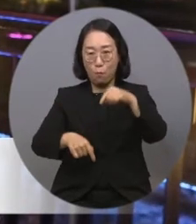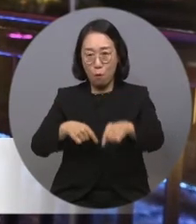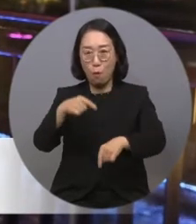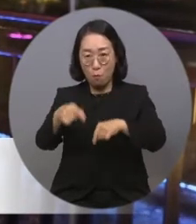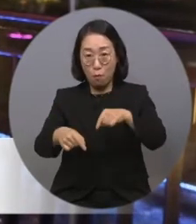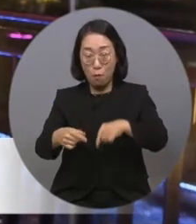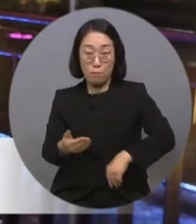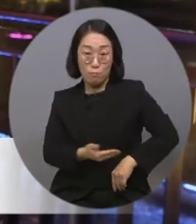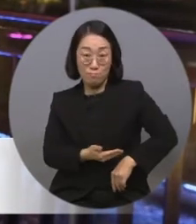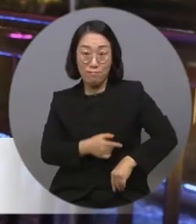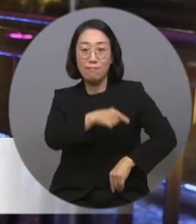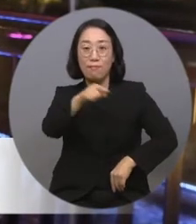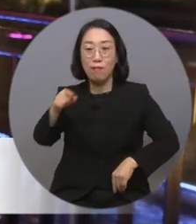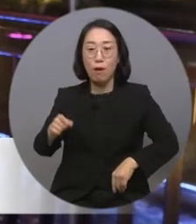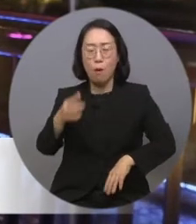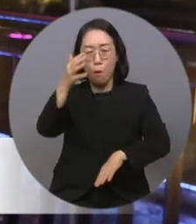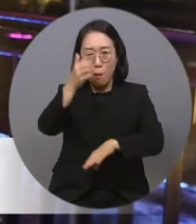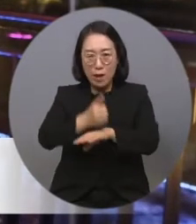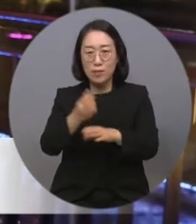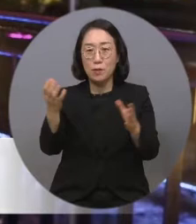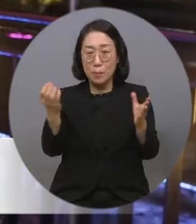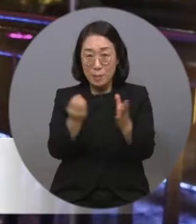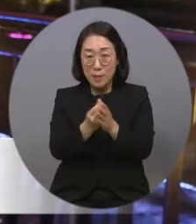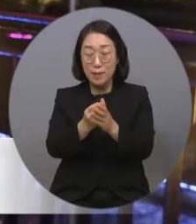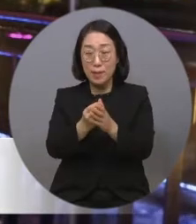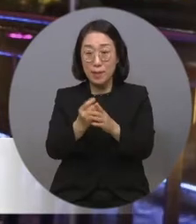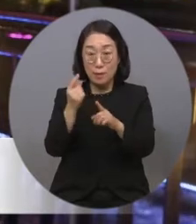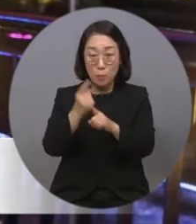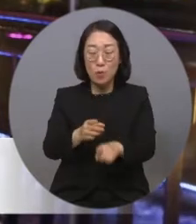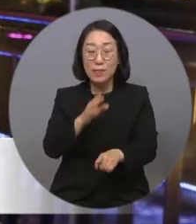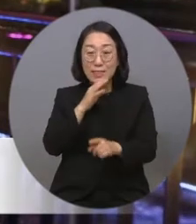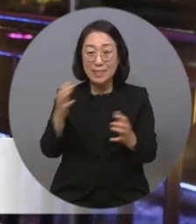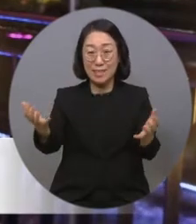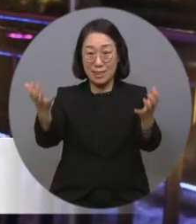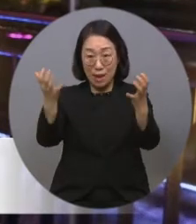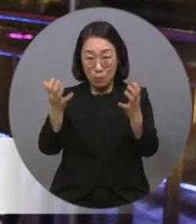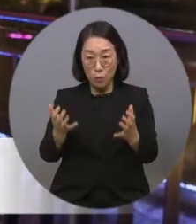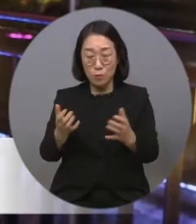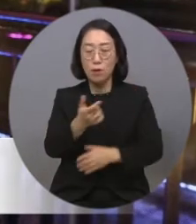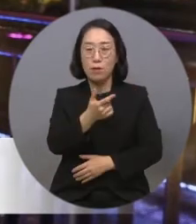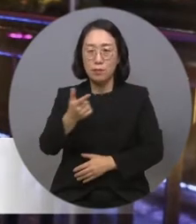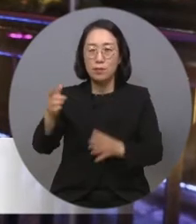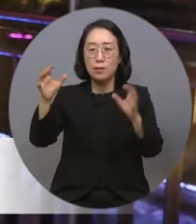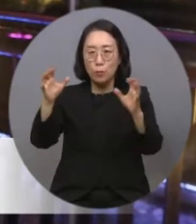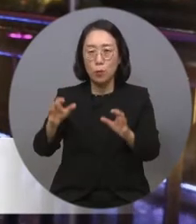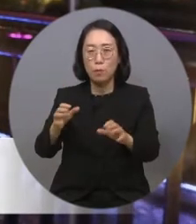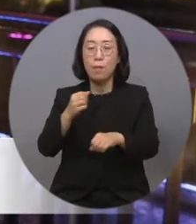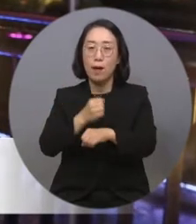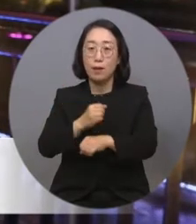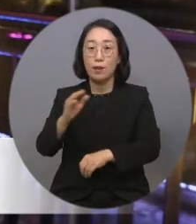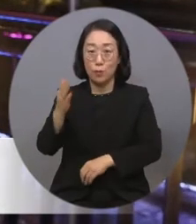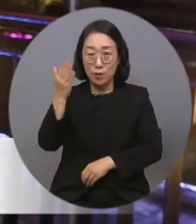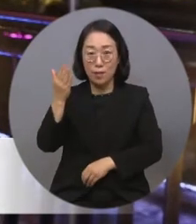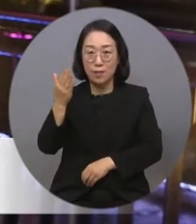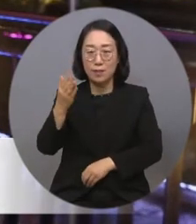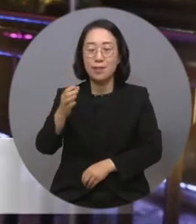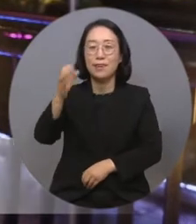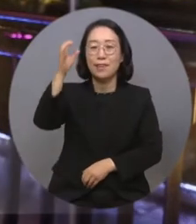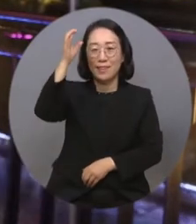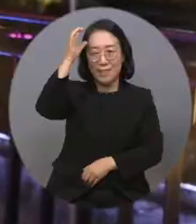내년 코로나가 완전히 극복돼서 대면으로 큰 행사로 김포 시민들의 평화축제가